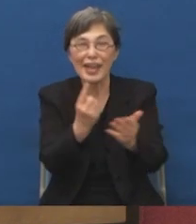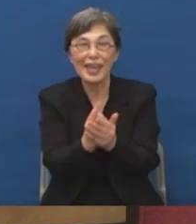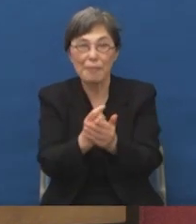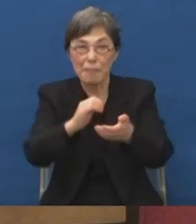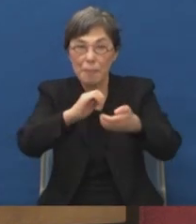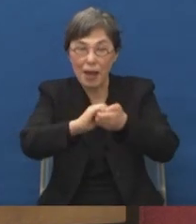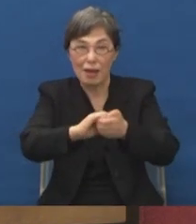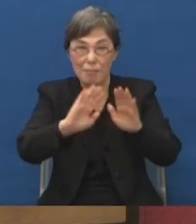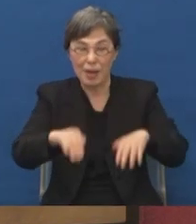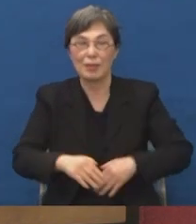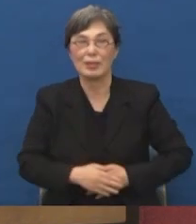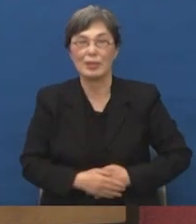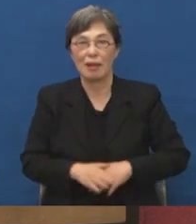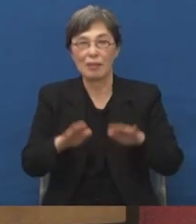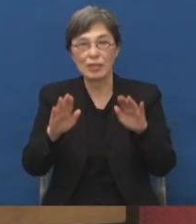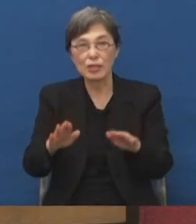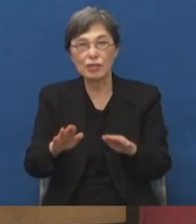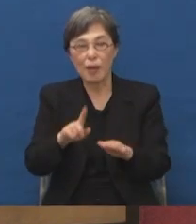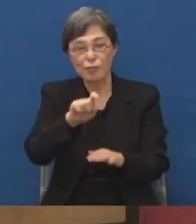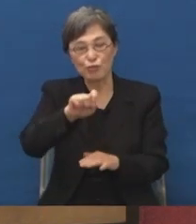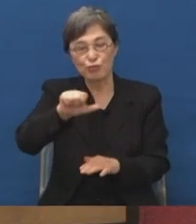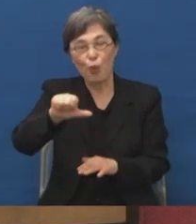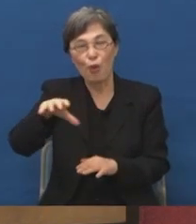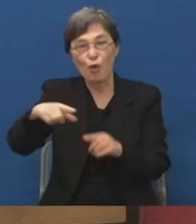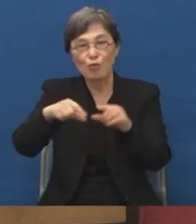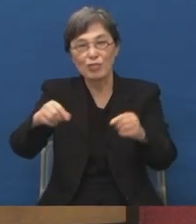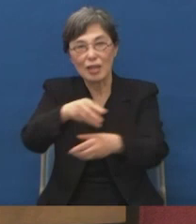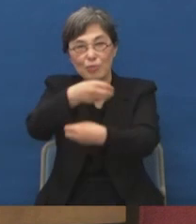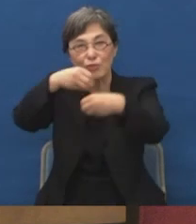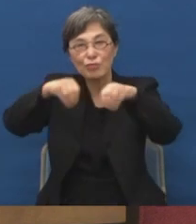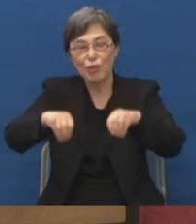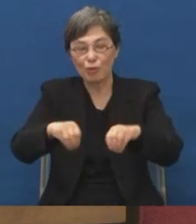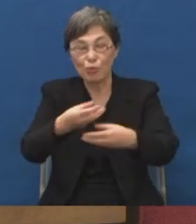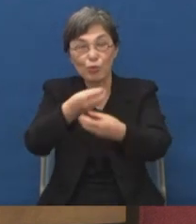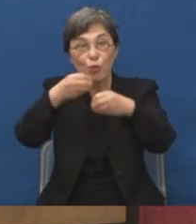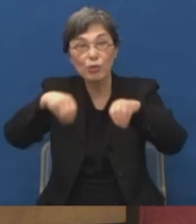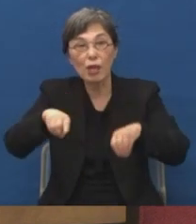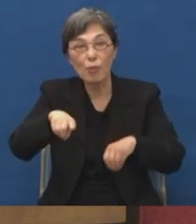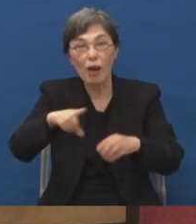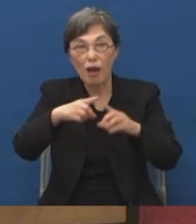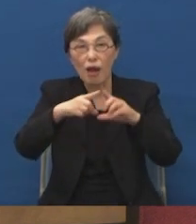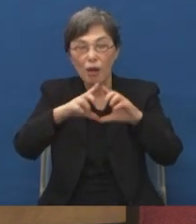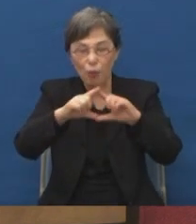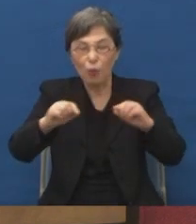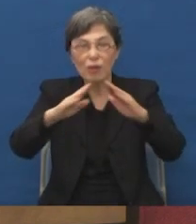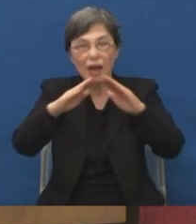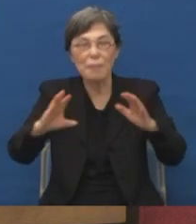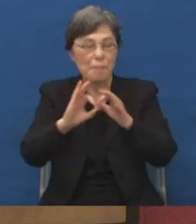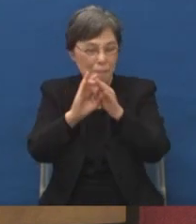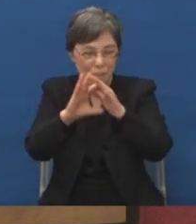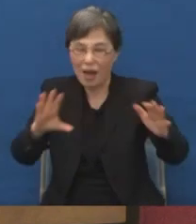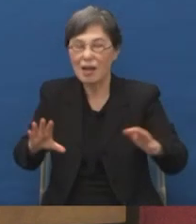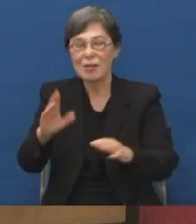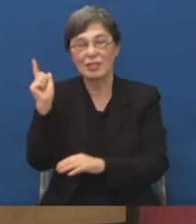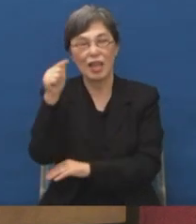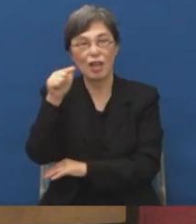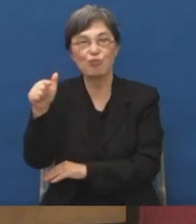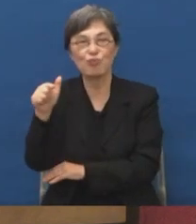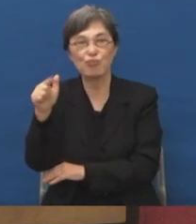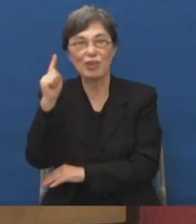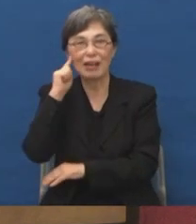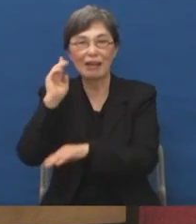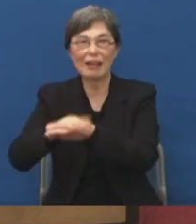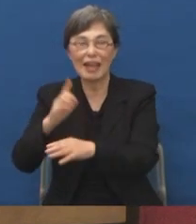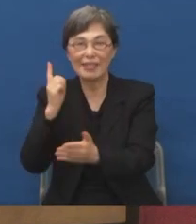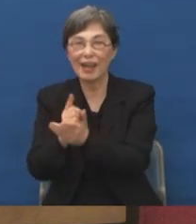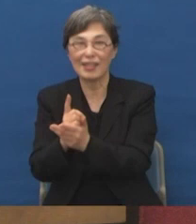していますが、現在15カ国と結んでいるこの協定は、国会の関与もなく、政府の一存でい